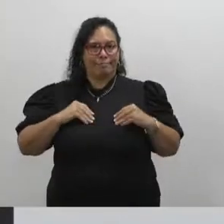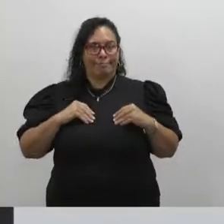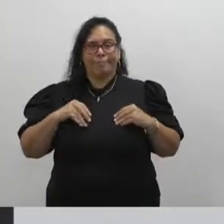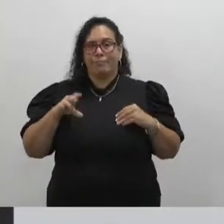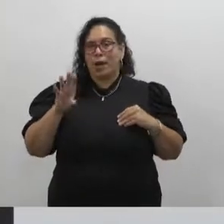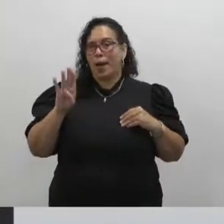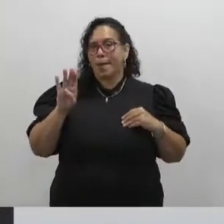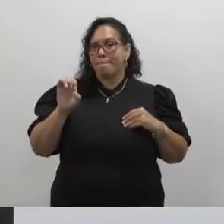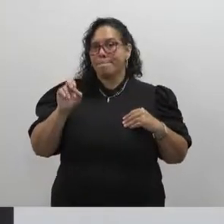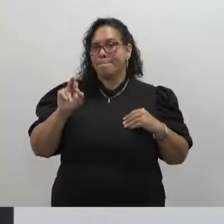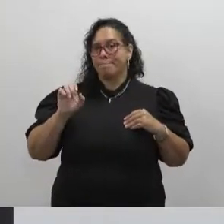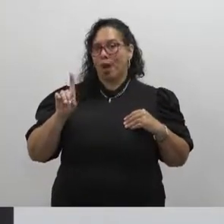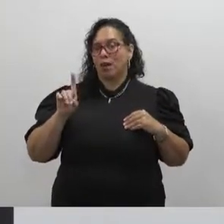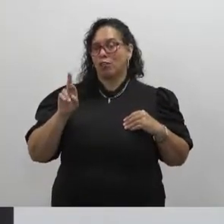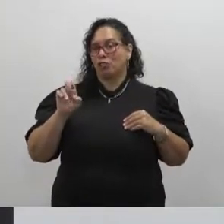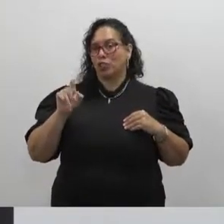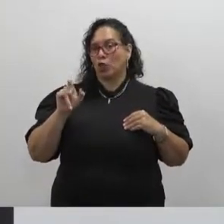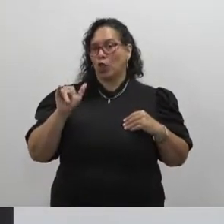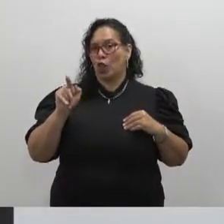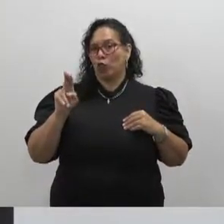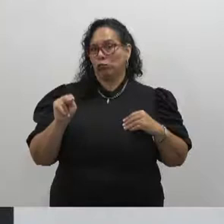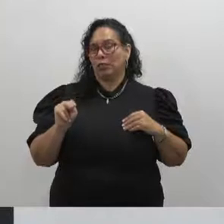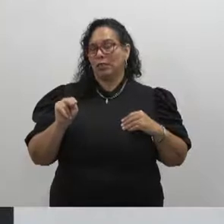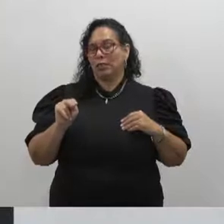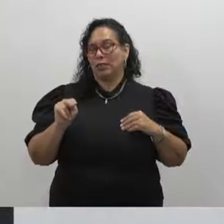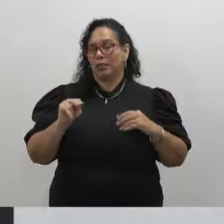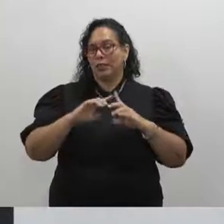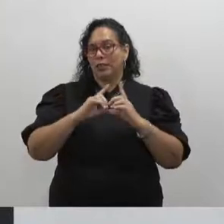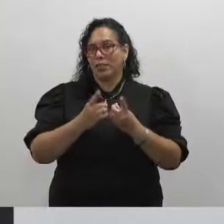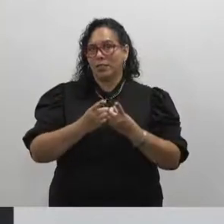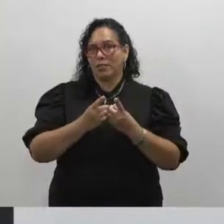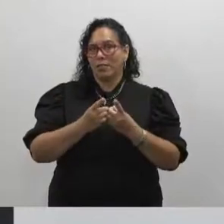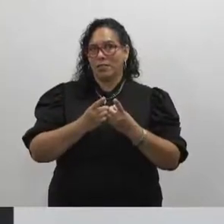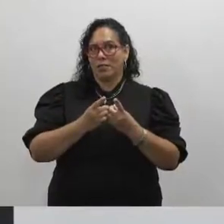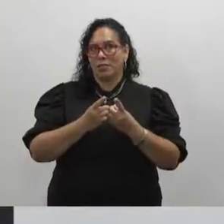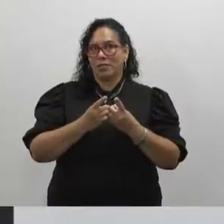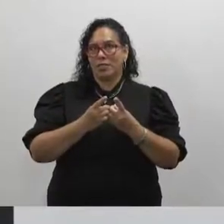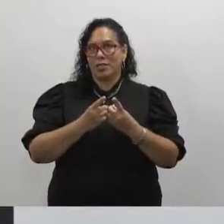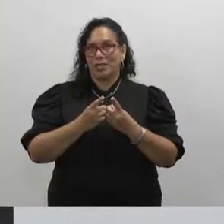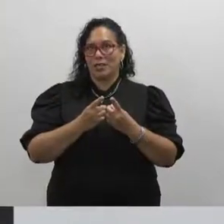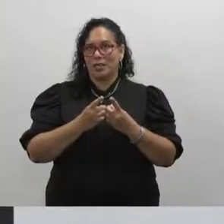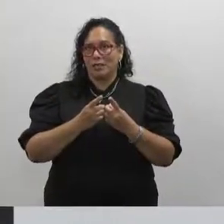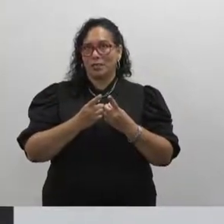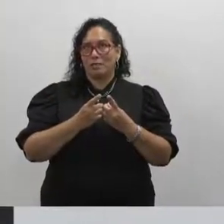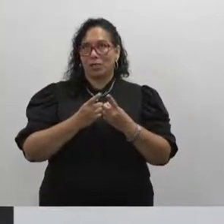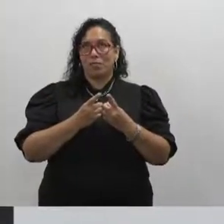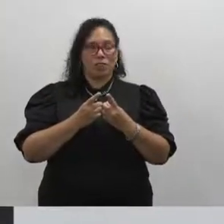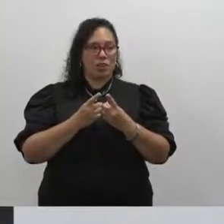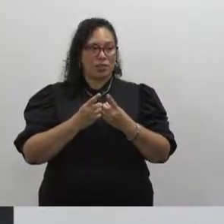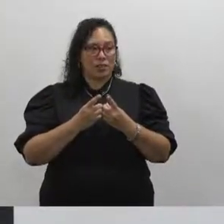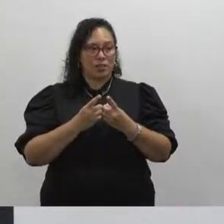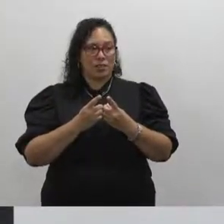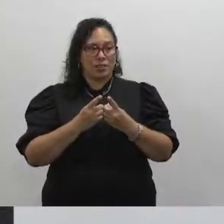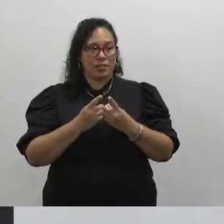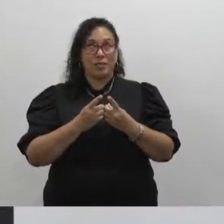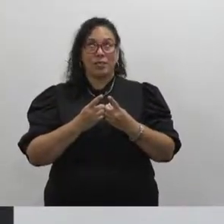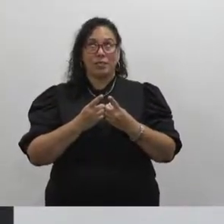dương trợ ca đâm bay ai đặt bond resolution nâng chỗ từ khung khả thà ca botching out